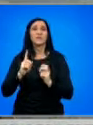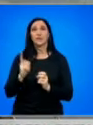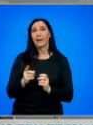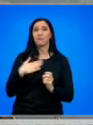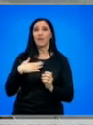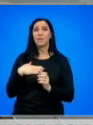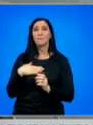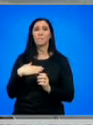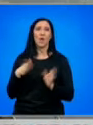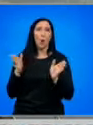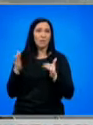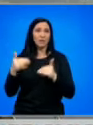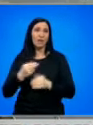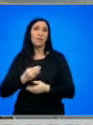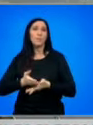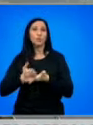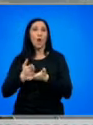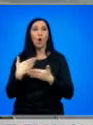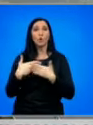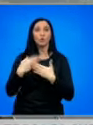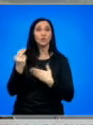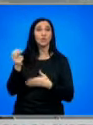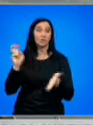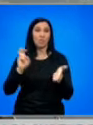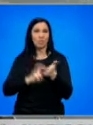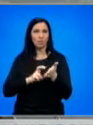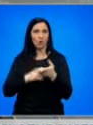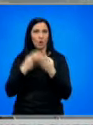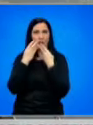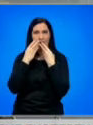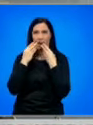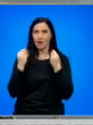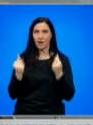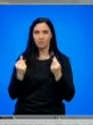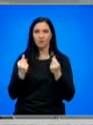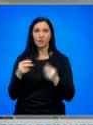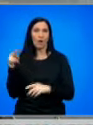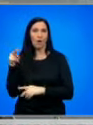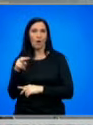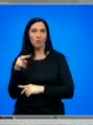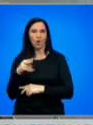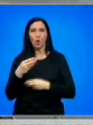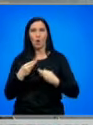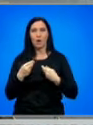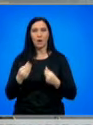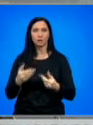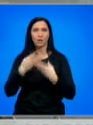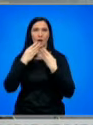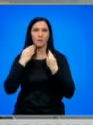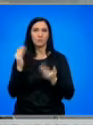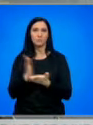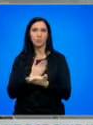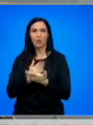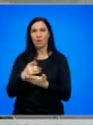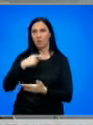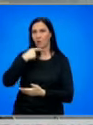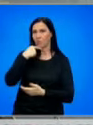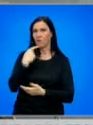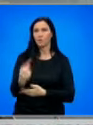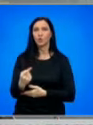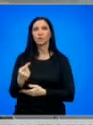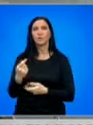помощта. Относно цените на електроенергия, липсата на контрол на разходите и липсата на споделена отговорност